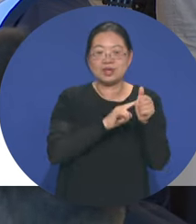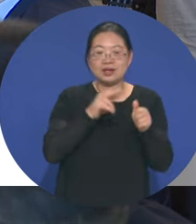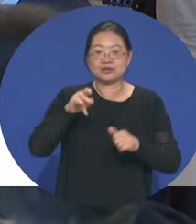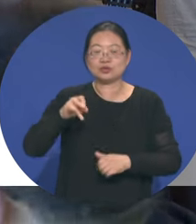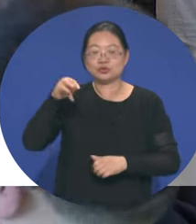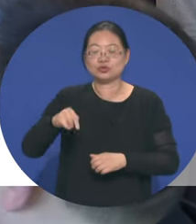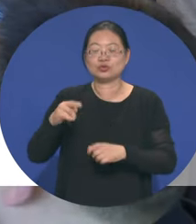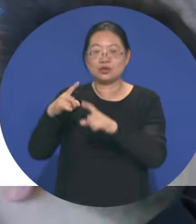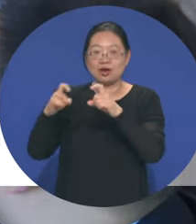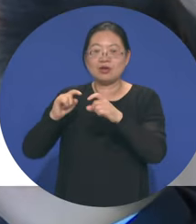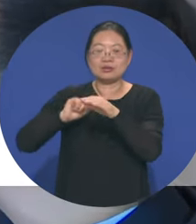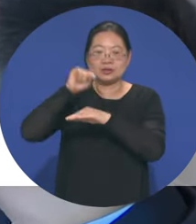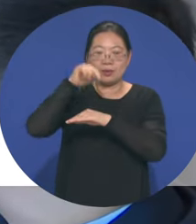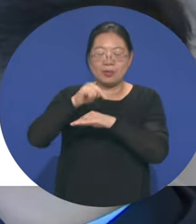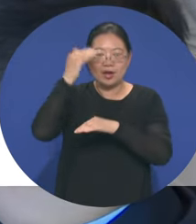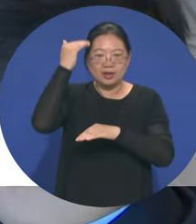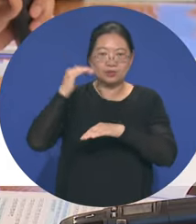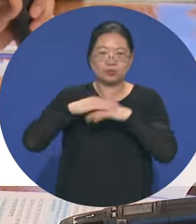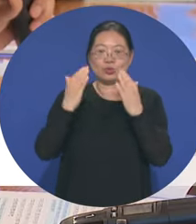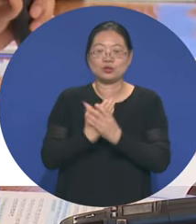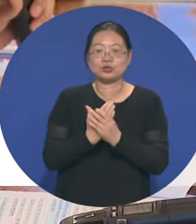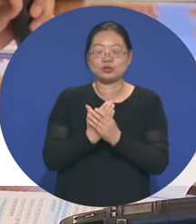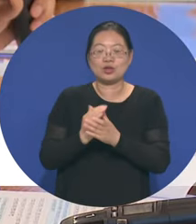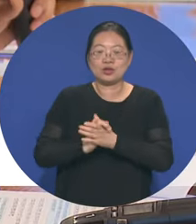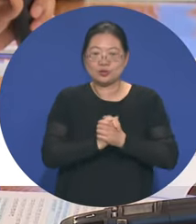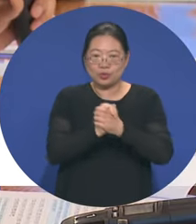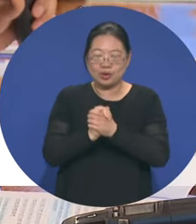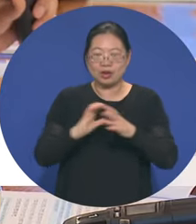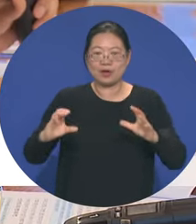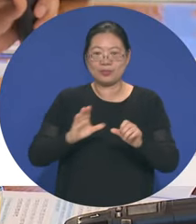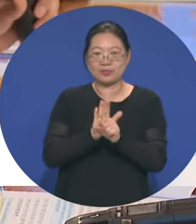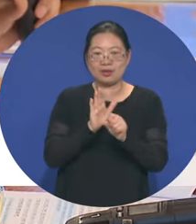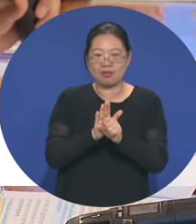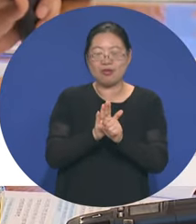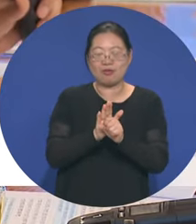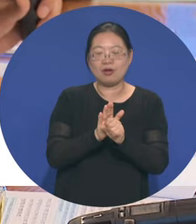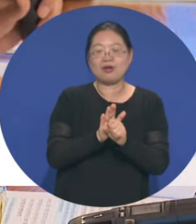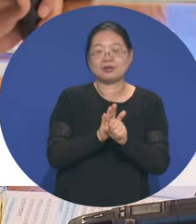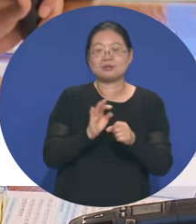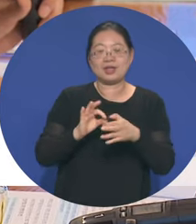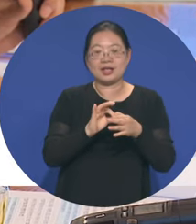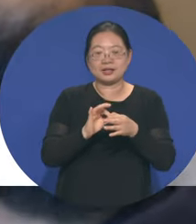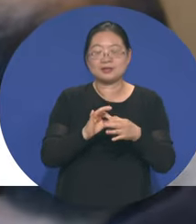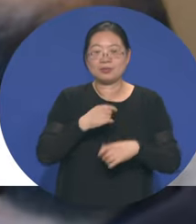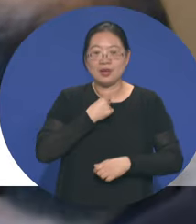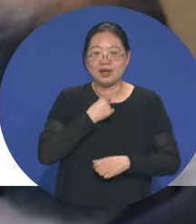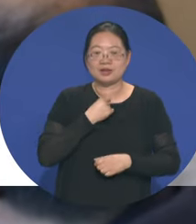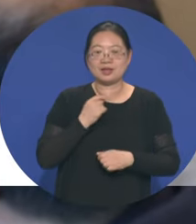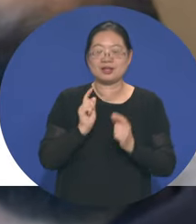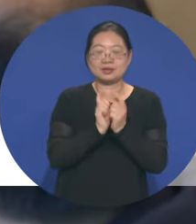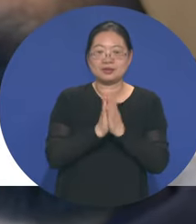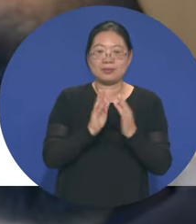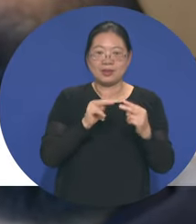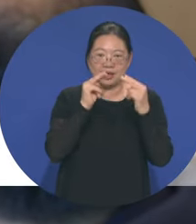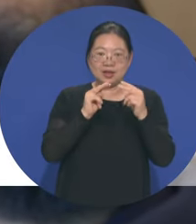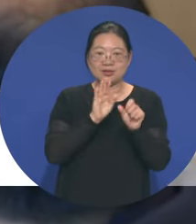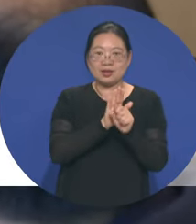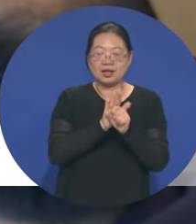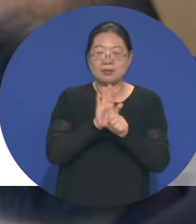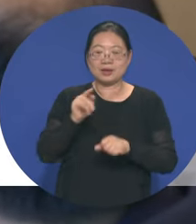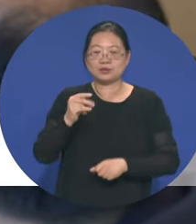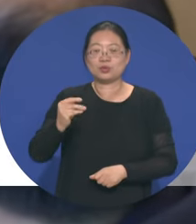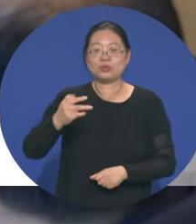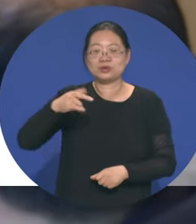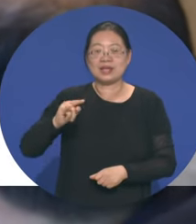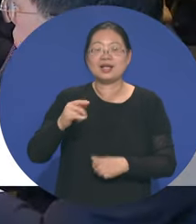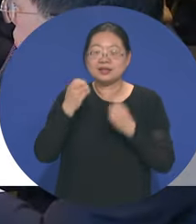장쑤성과 경기도를 넘어 대한민국까지 돈독하고 가까운 협력 관계가 되길 바란다며 오프라인 교류 협력 심화, 반도체 신에너지